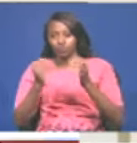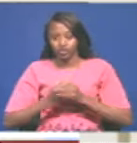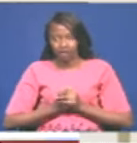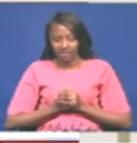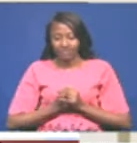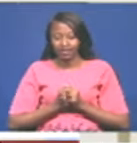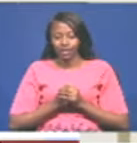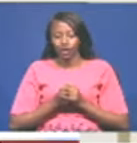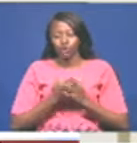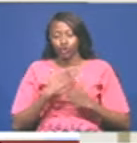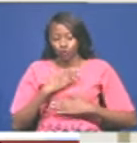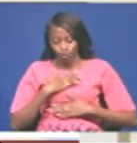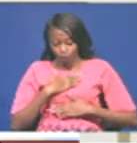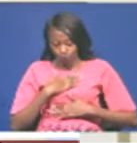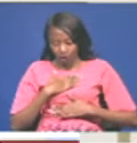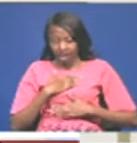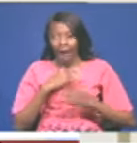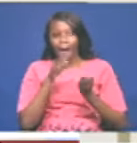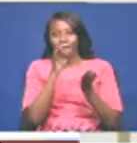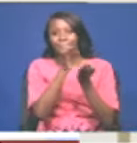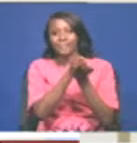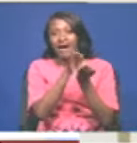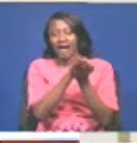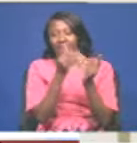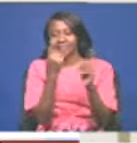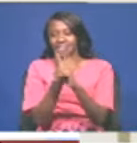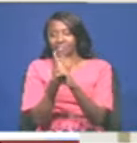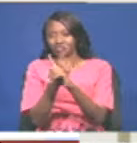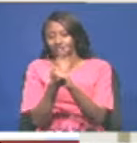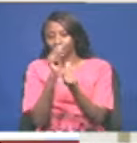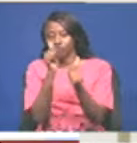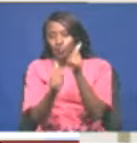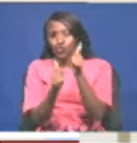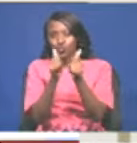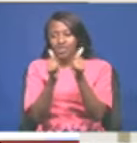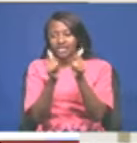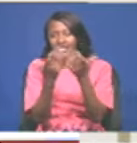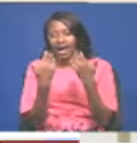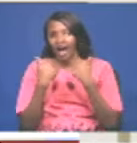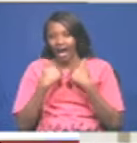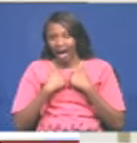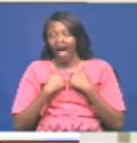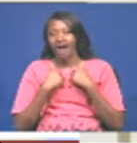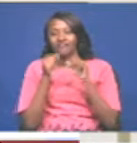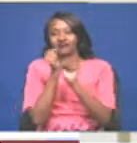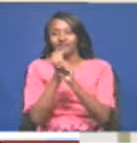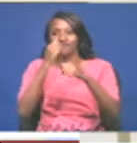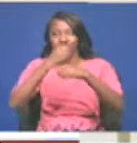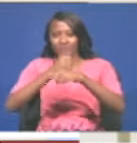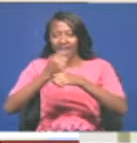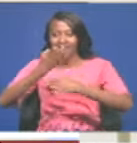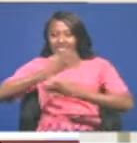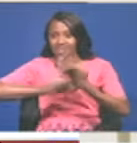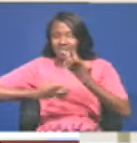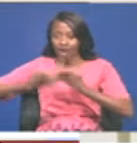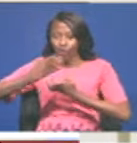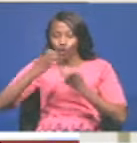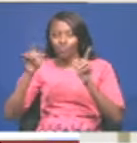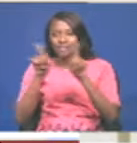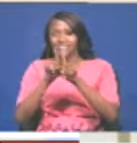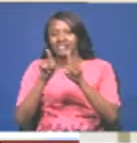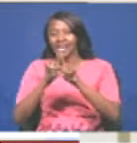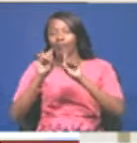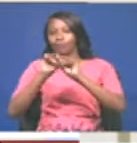the banks that have certainly put the economy, society, and the